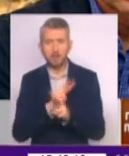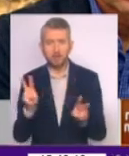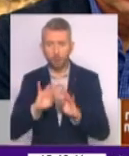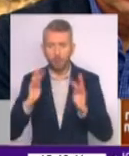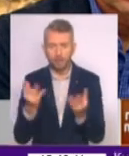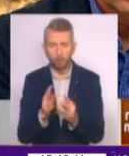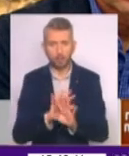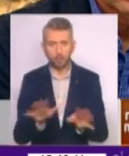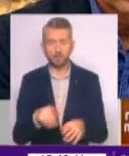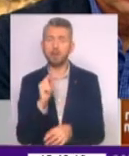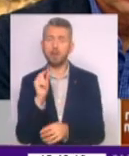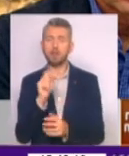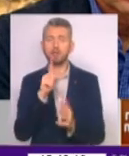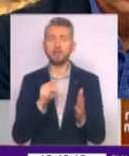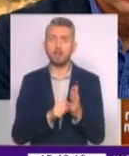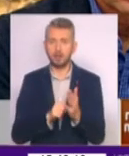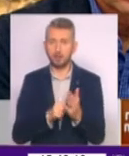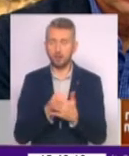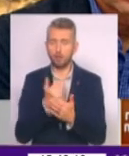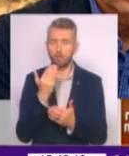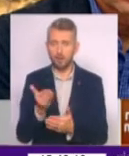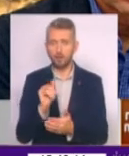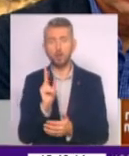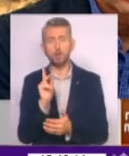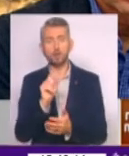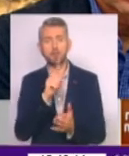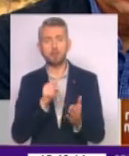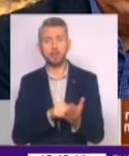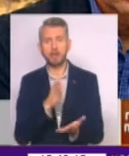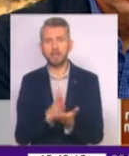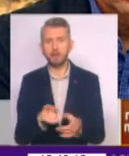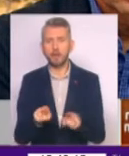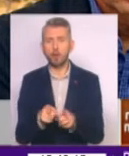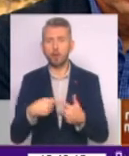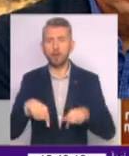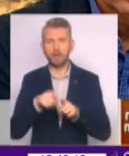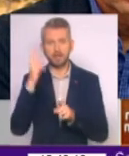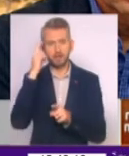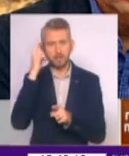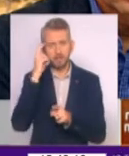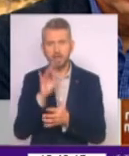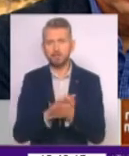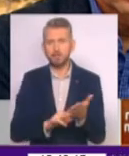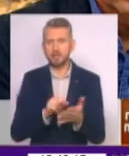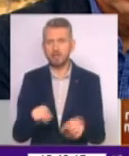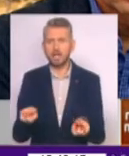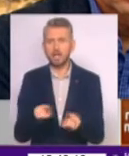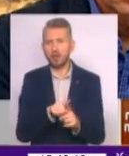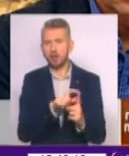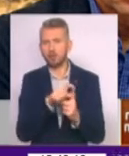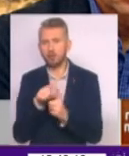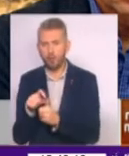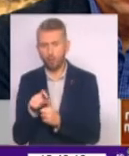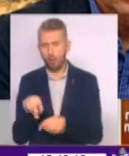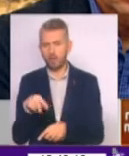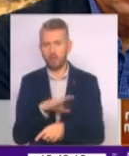огородив. Угу. Це перше питання до вас. І друге питання. Є така організація в Києві, вибачте за таке слово, не